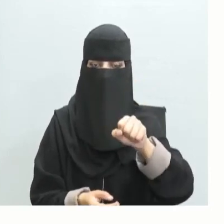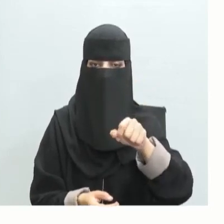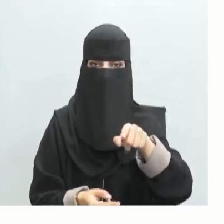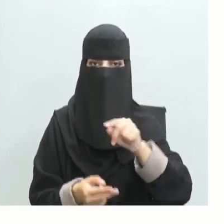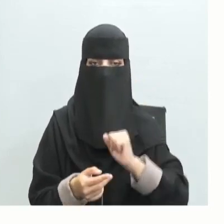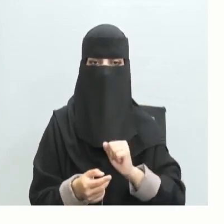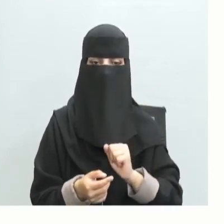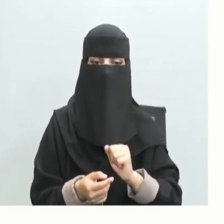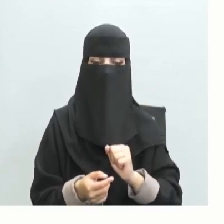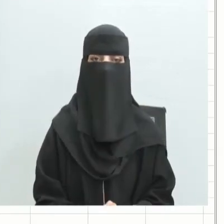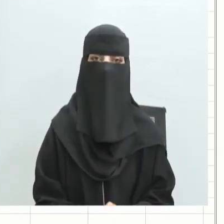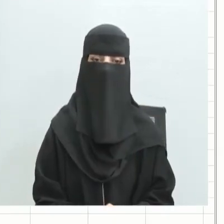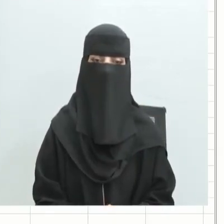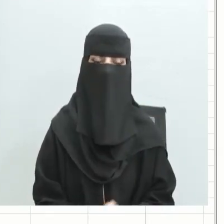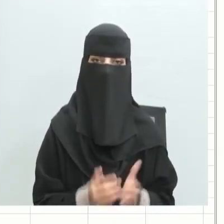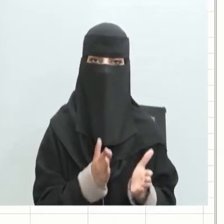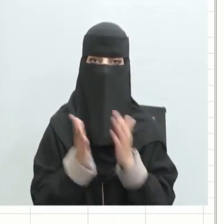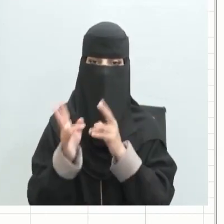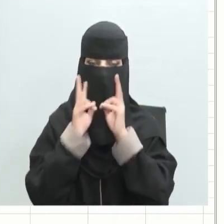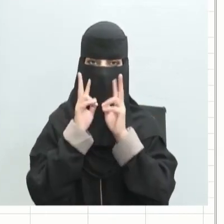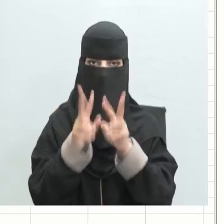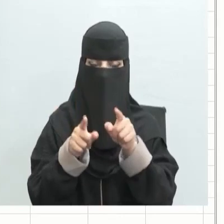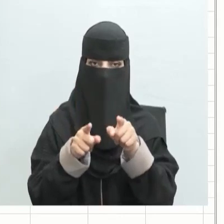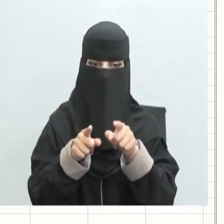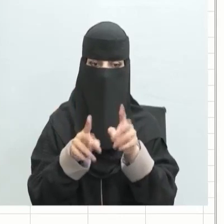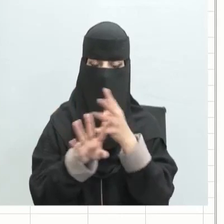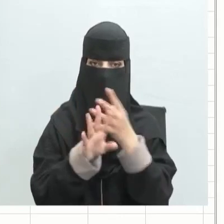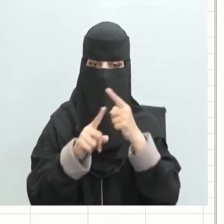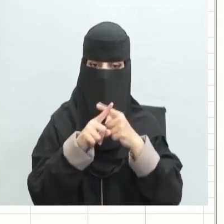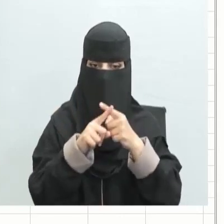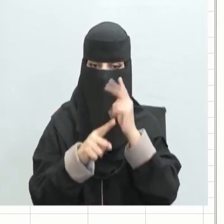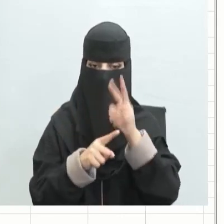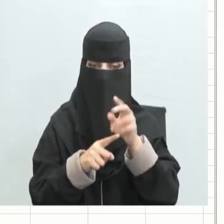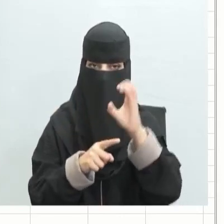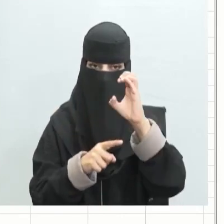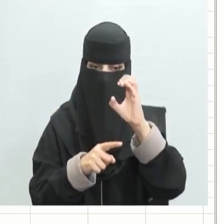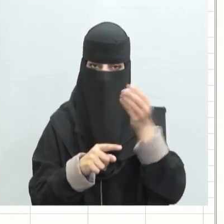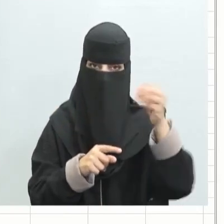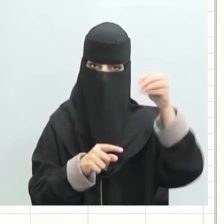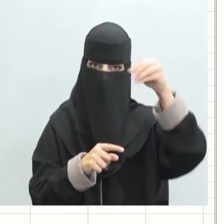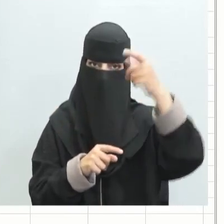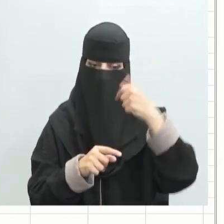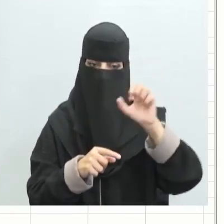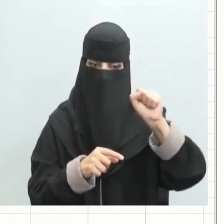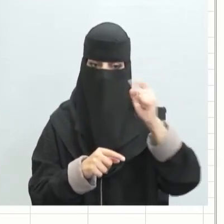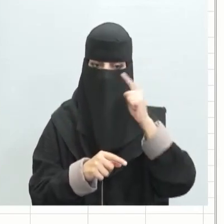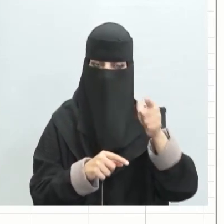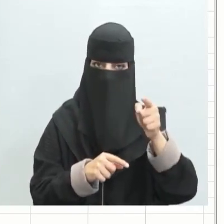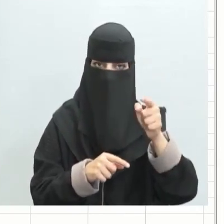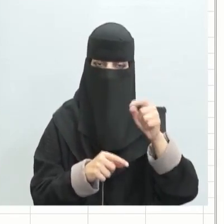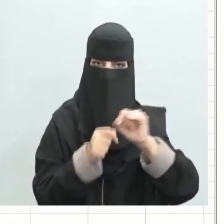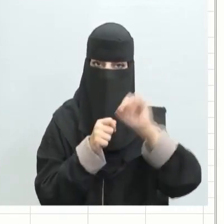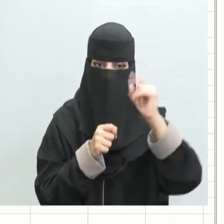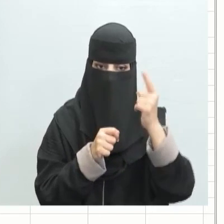هذه القيم الان بالنسبه لهذا قلنا السي دائما يكون مضاعف للاي فاذا الاي طوله واحد